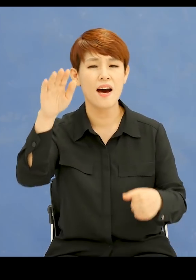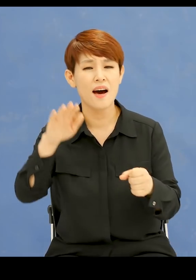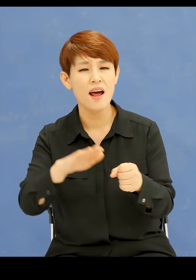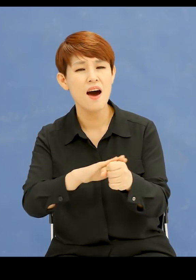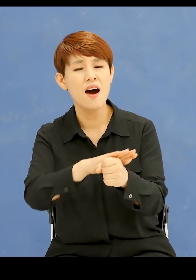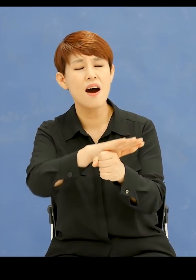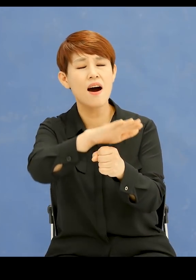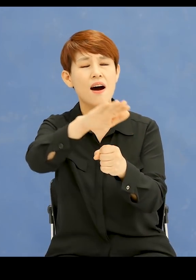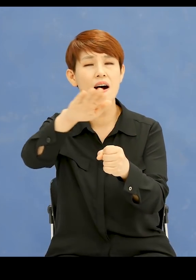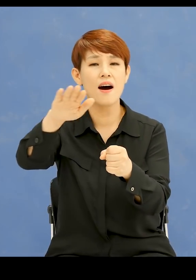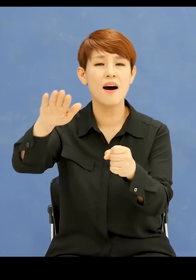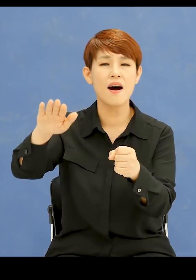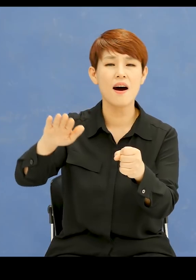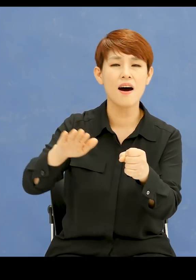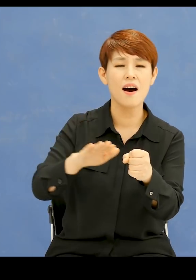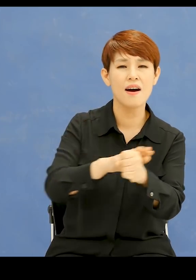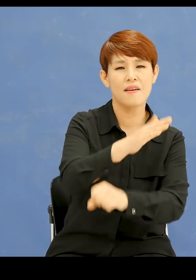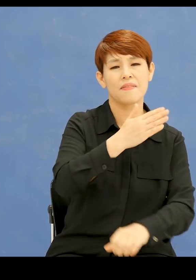사랑